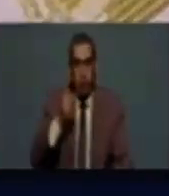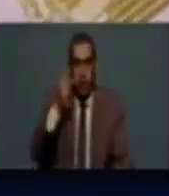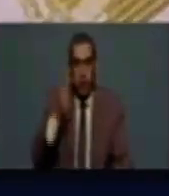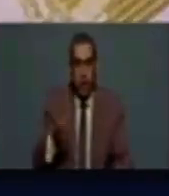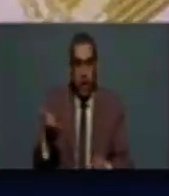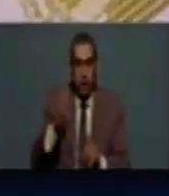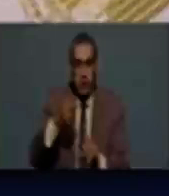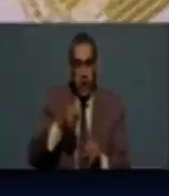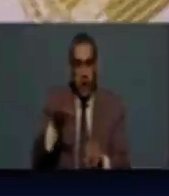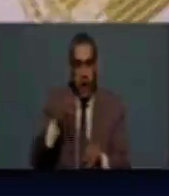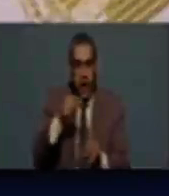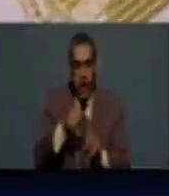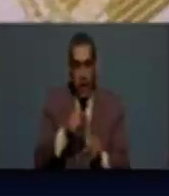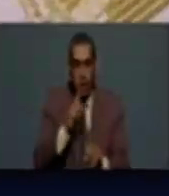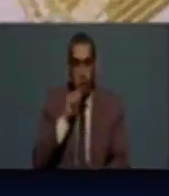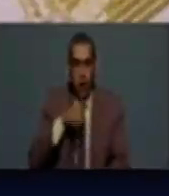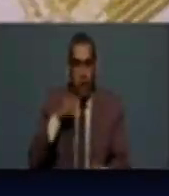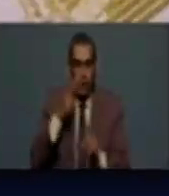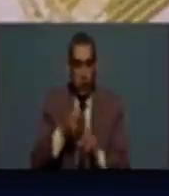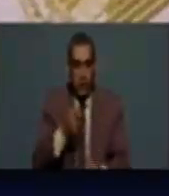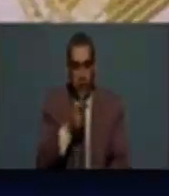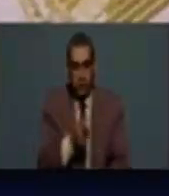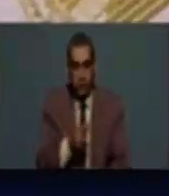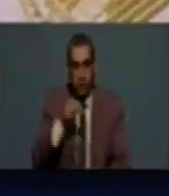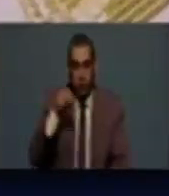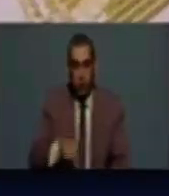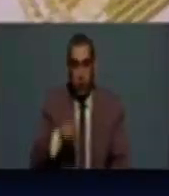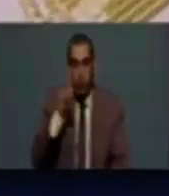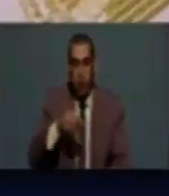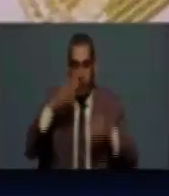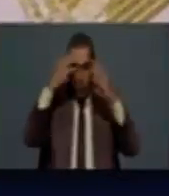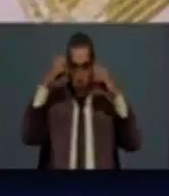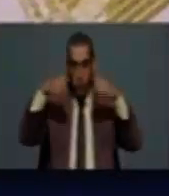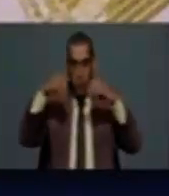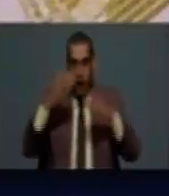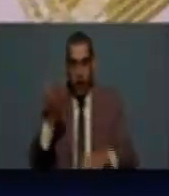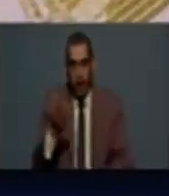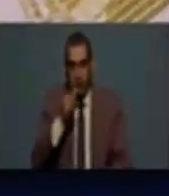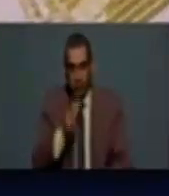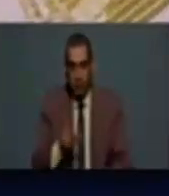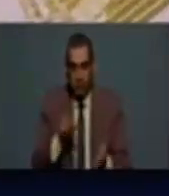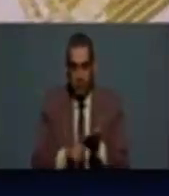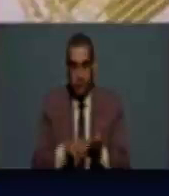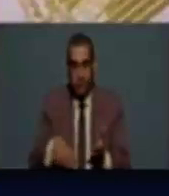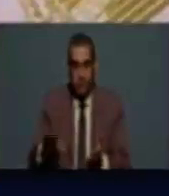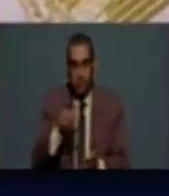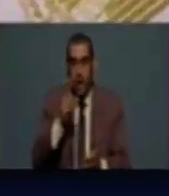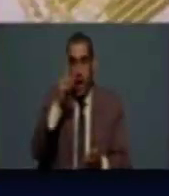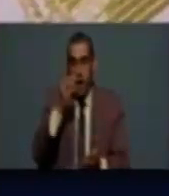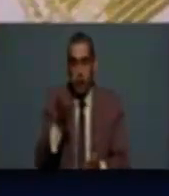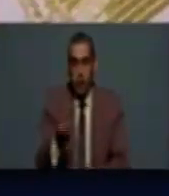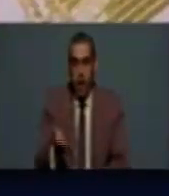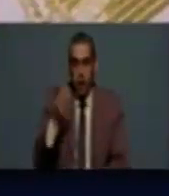الرئيس السيسي أن الاحتفال بذكرى المولد النبوي الشريف تبعث في قلوبنا معاني الإنسانية الحقيقية، إذ كان مولده